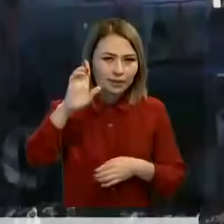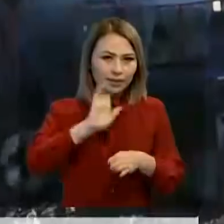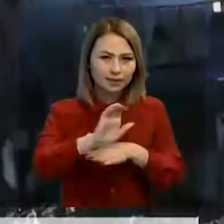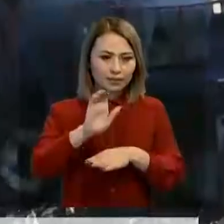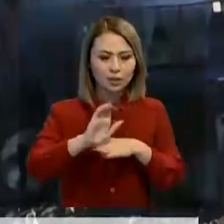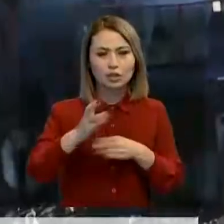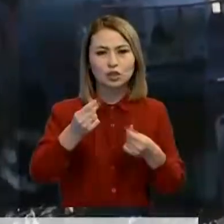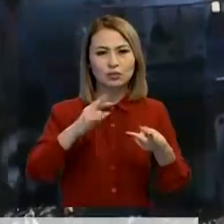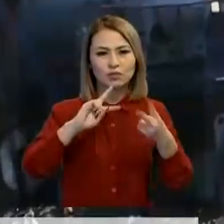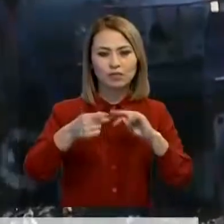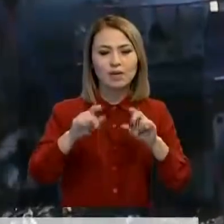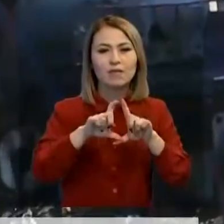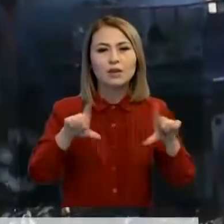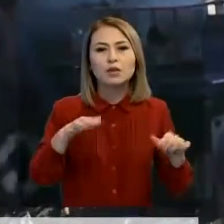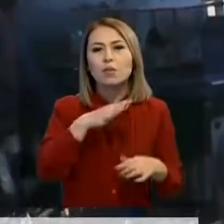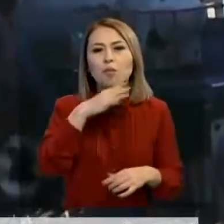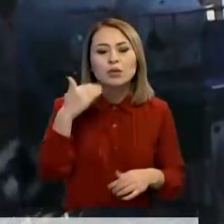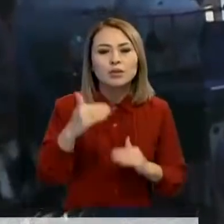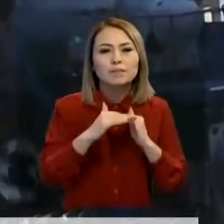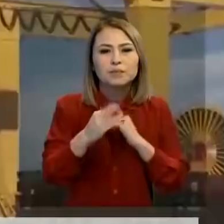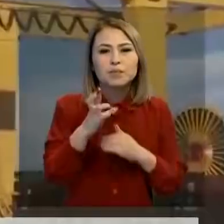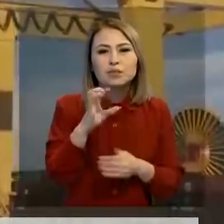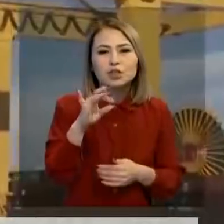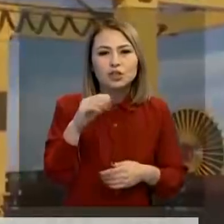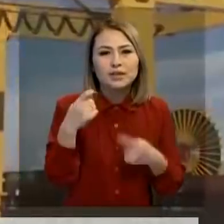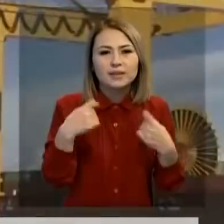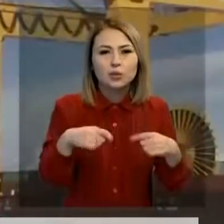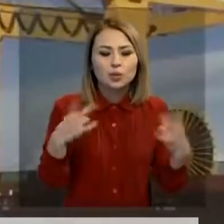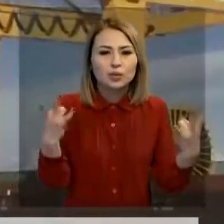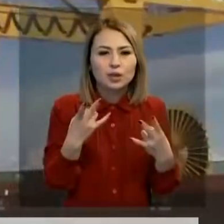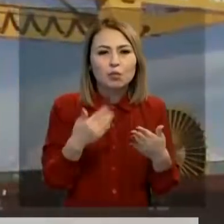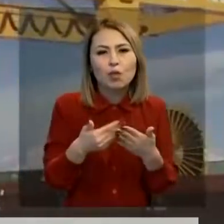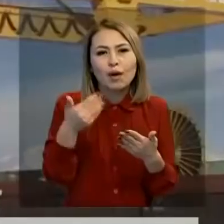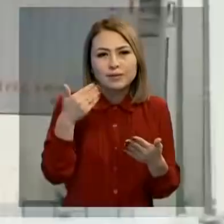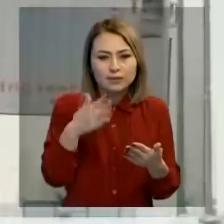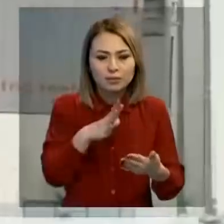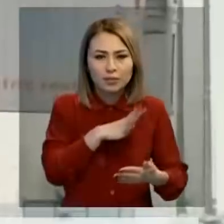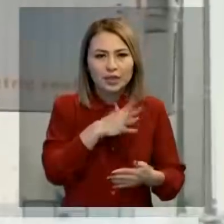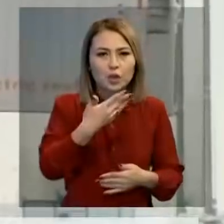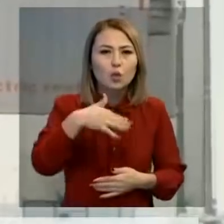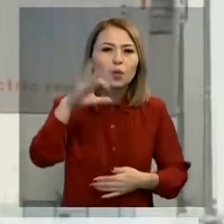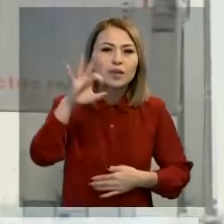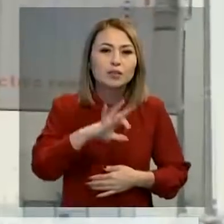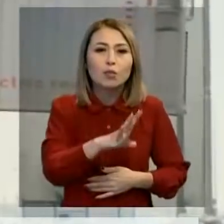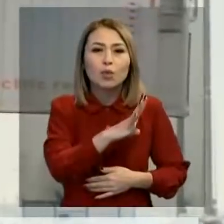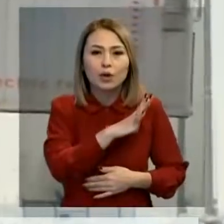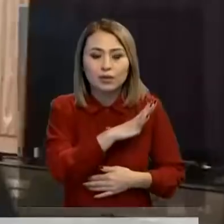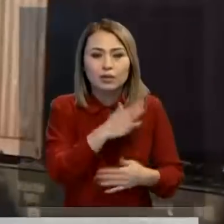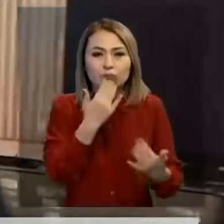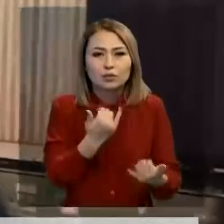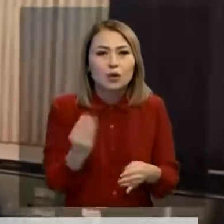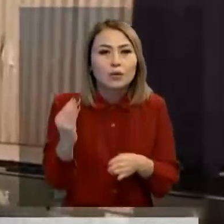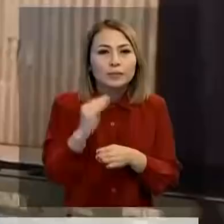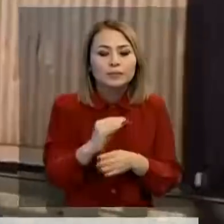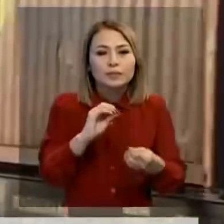түскен шетел валютасының басым бөлігін отандық биржада сатуы тиіс. Бұған дейін бұл меже 50% болған еді. Енді ол үлесті